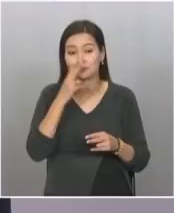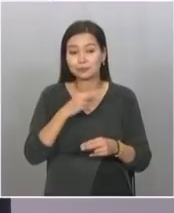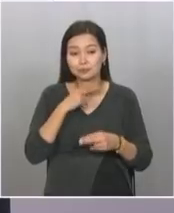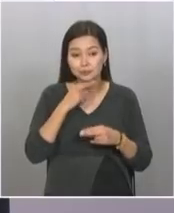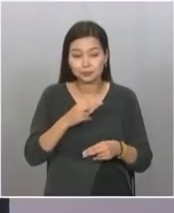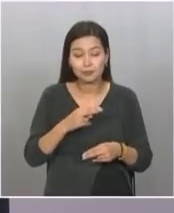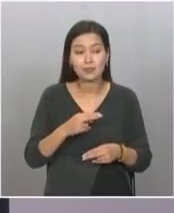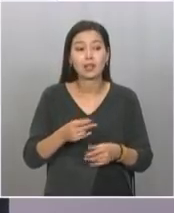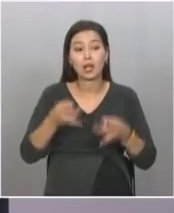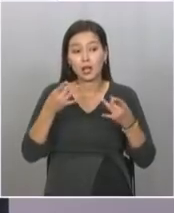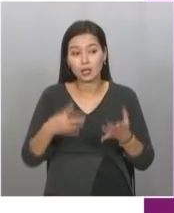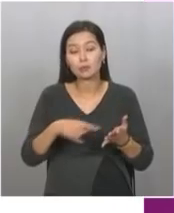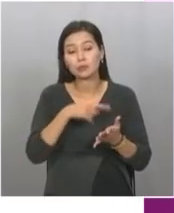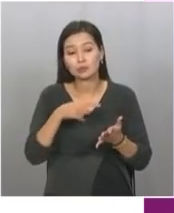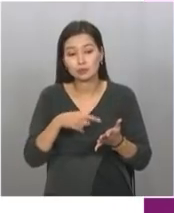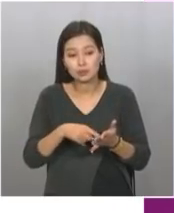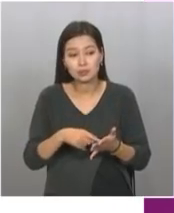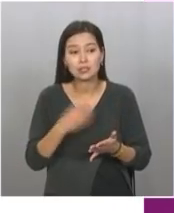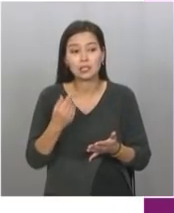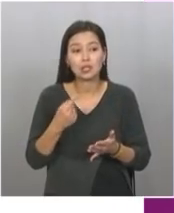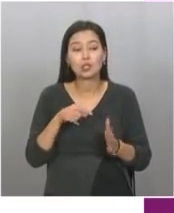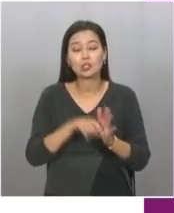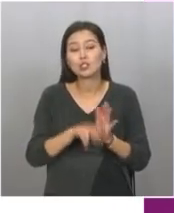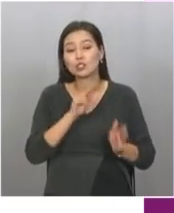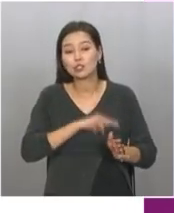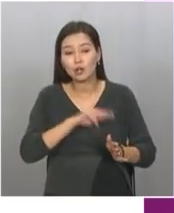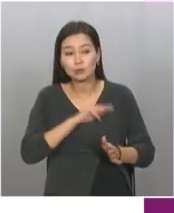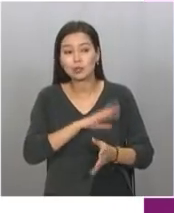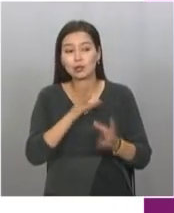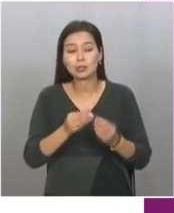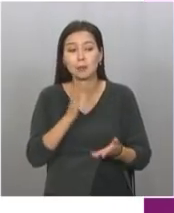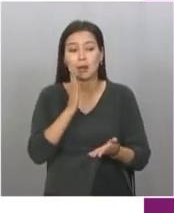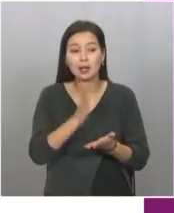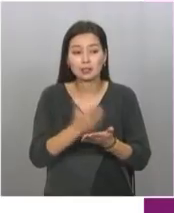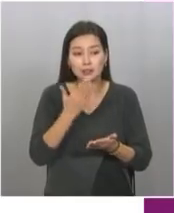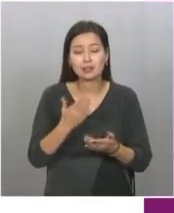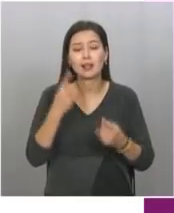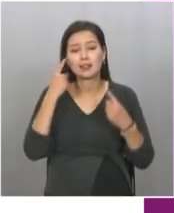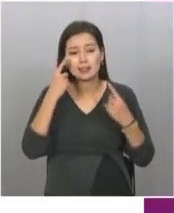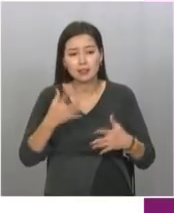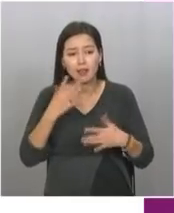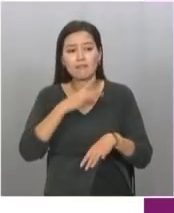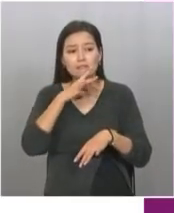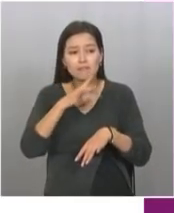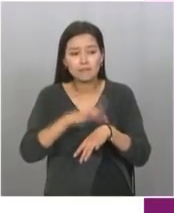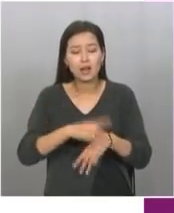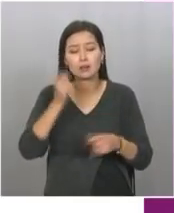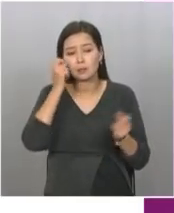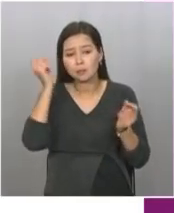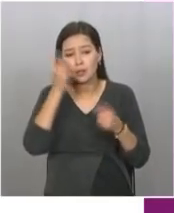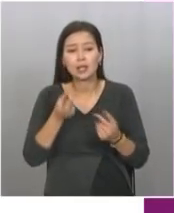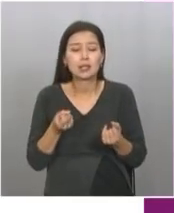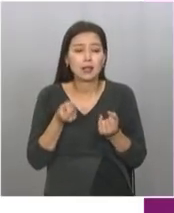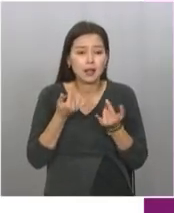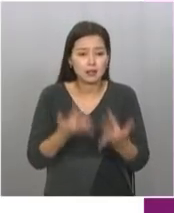алайық. Қарапайым сұрақтар жадының жұмыс жасауына бағытталған нақты фактыны білуді талап